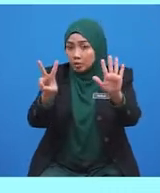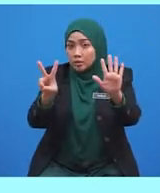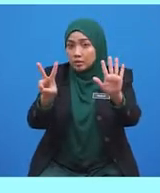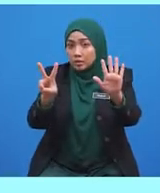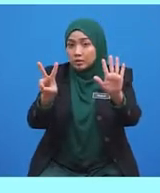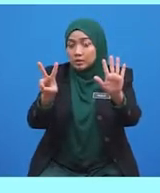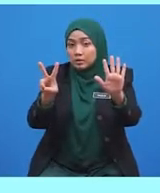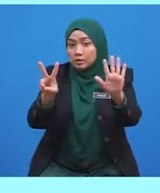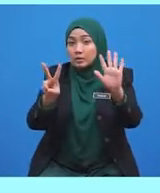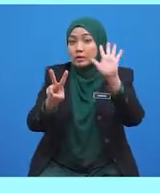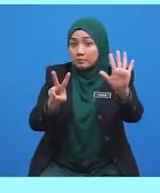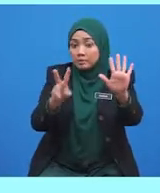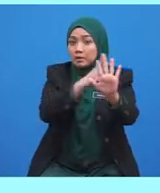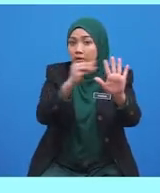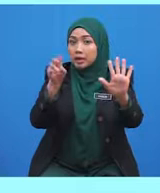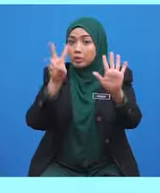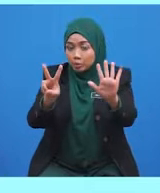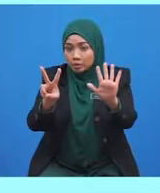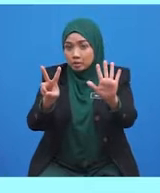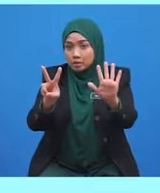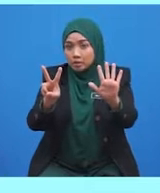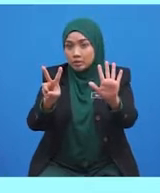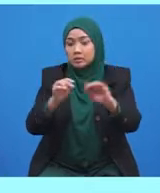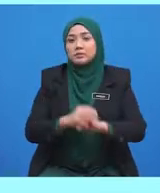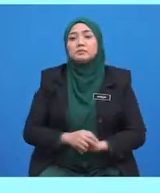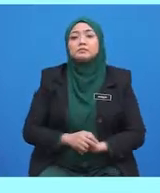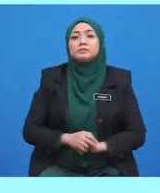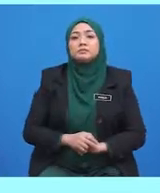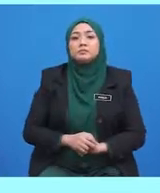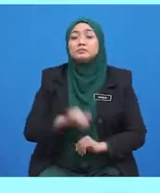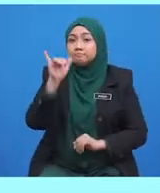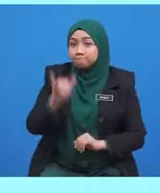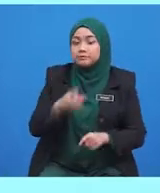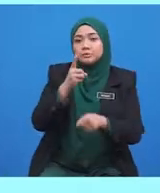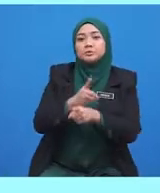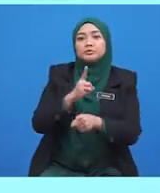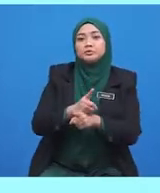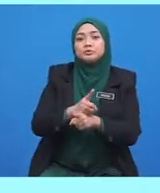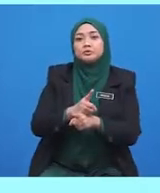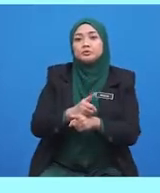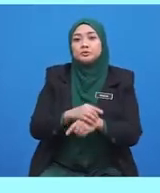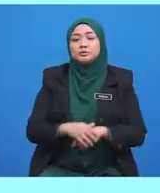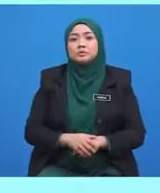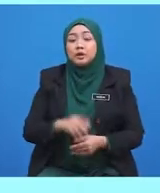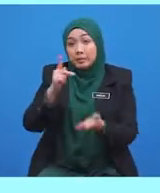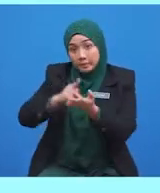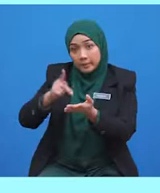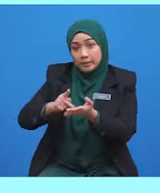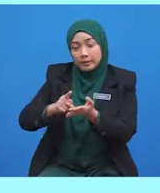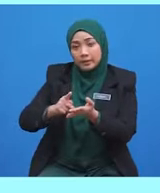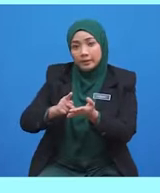garis. 5 dan 2. Ya betul! Sangat hebat! Bilangannya